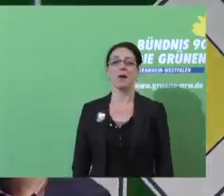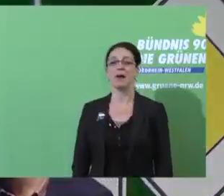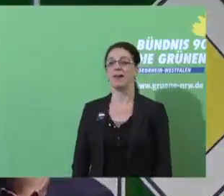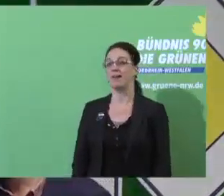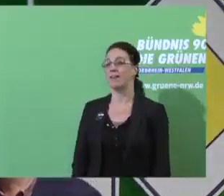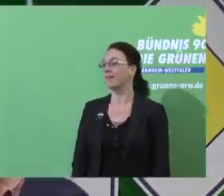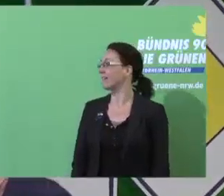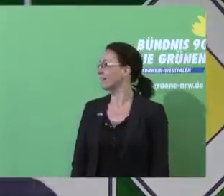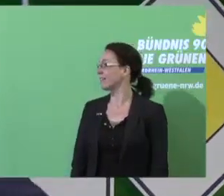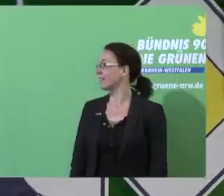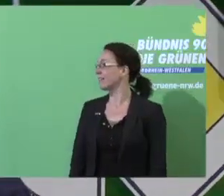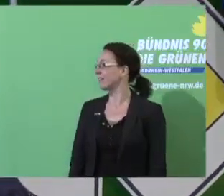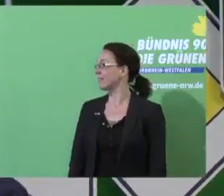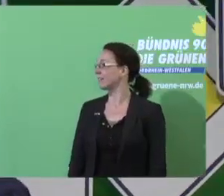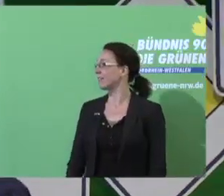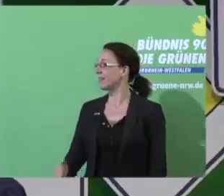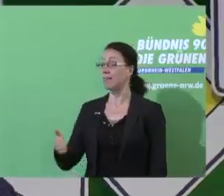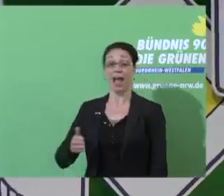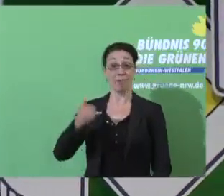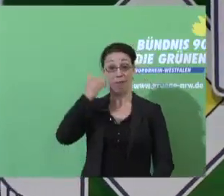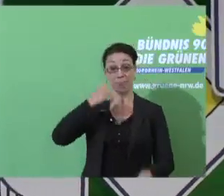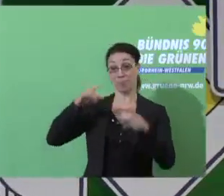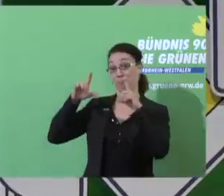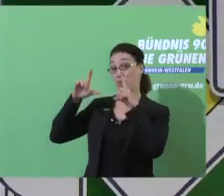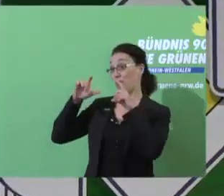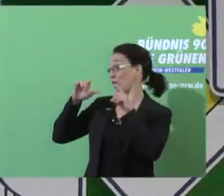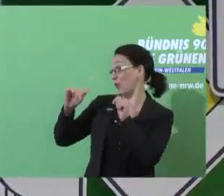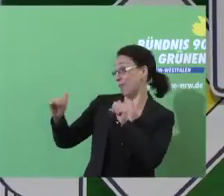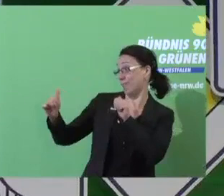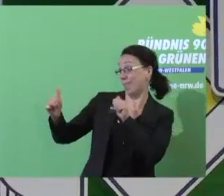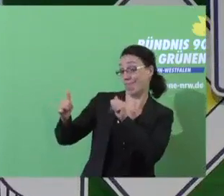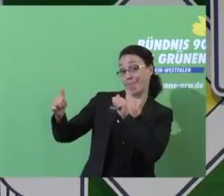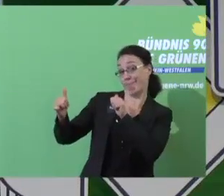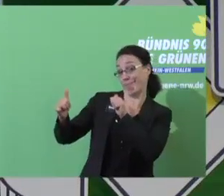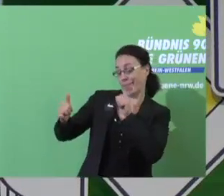Also das müssen wir einfach mal mit dem Roland fotografieren. Sven rückt dabei.